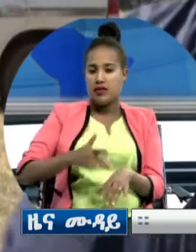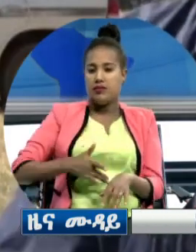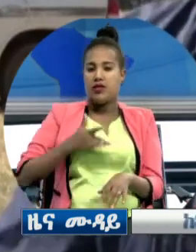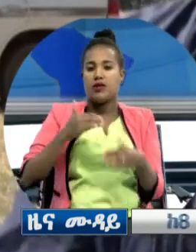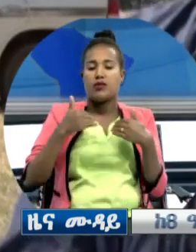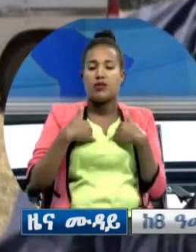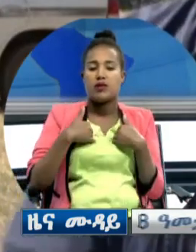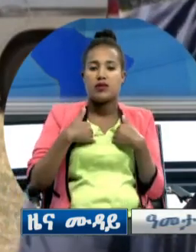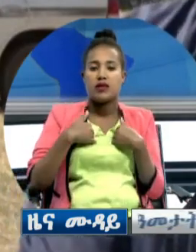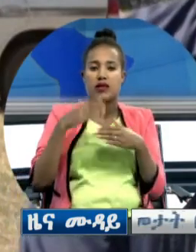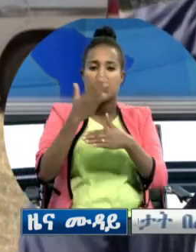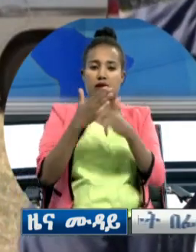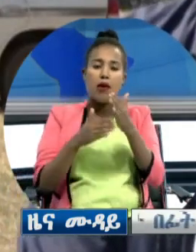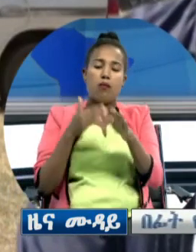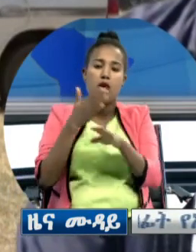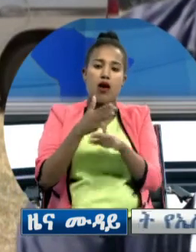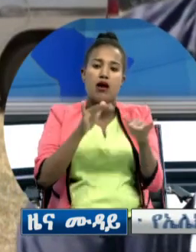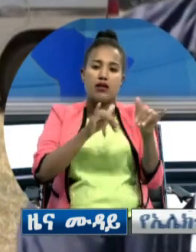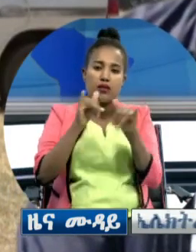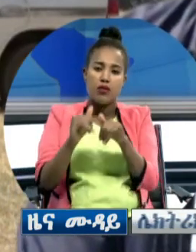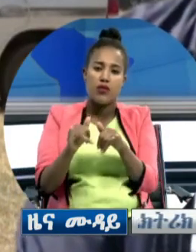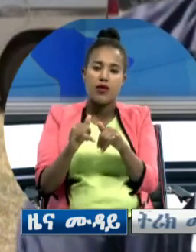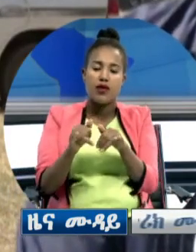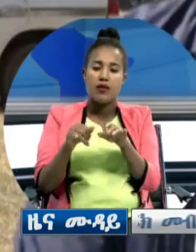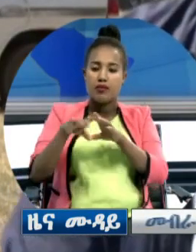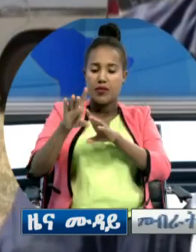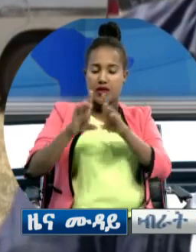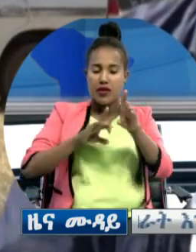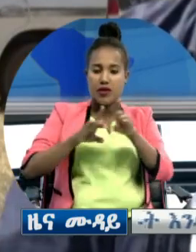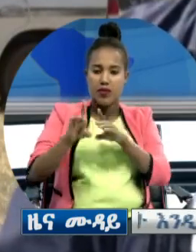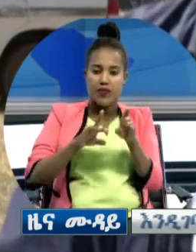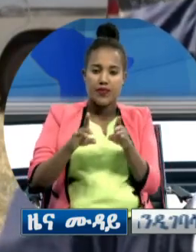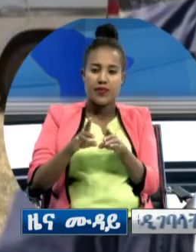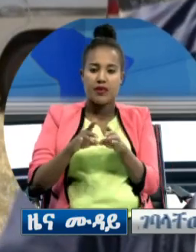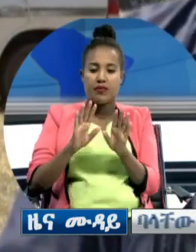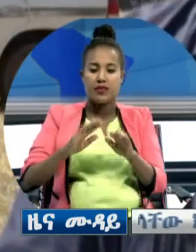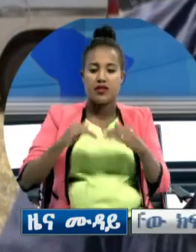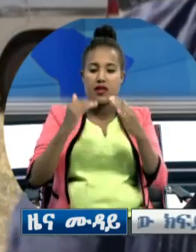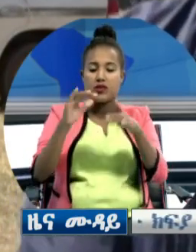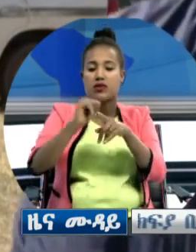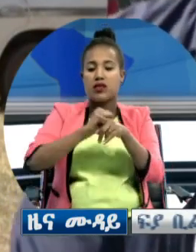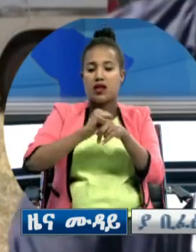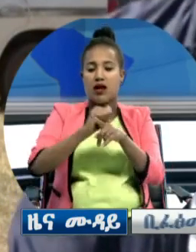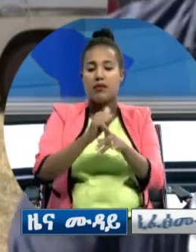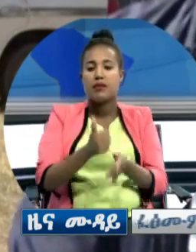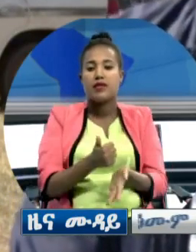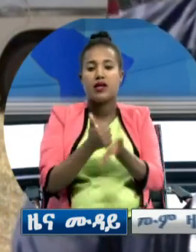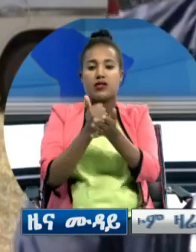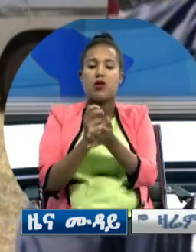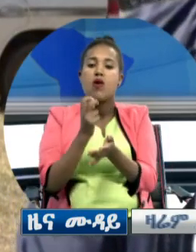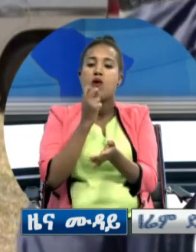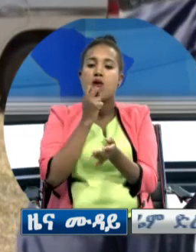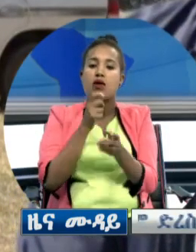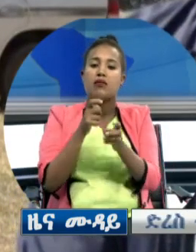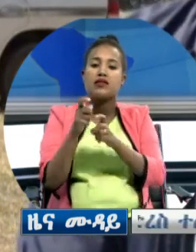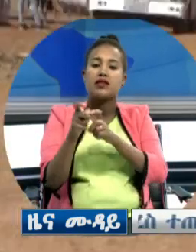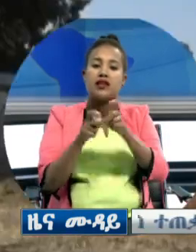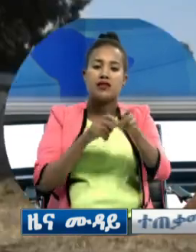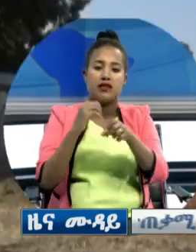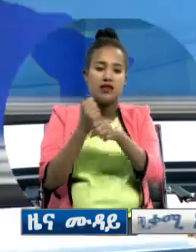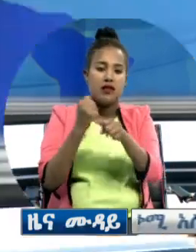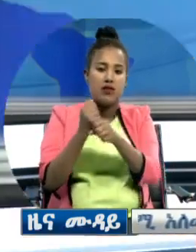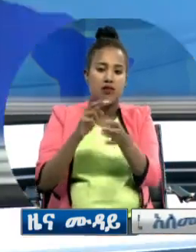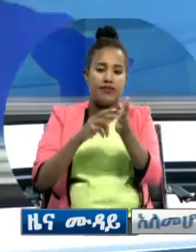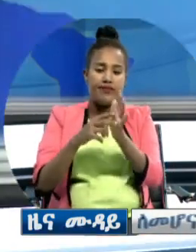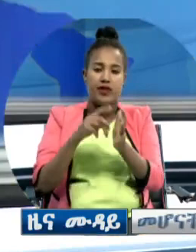ይኖራቸዋል። ከተገነባ በኋላም ደግሞ በሚደረገው ወይም በሚሰጣቸው ስልጠና በመታገዝ ውሃውን የማስተዳደር ስራ ይሰራሉ ማለት ነው።